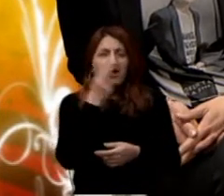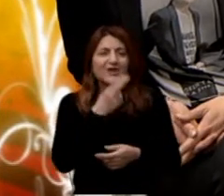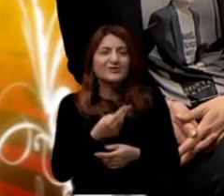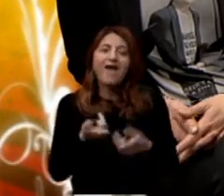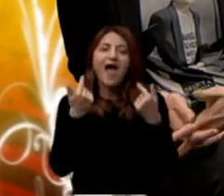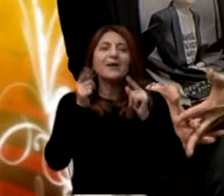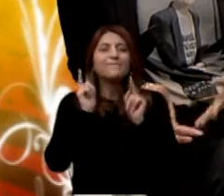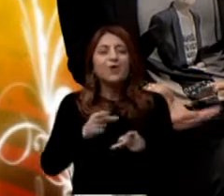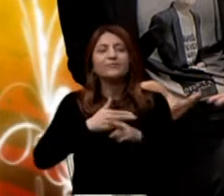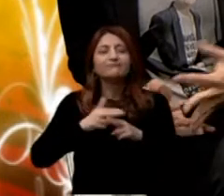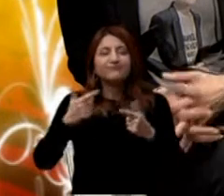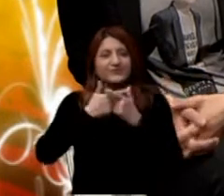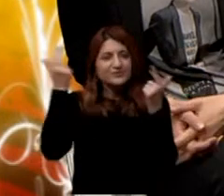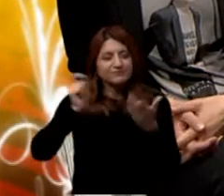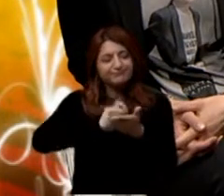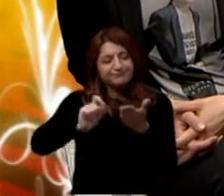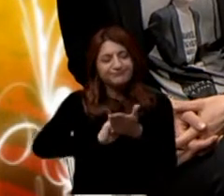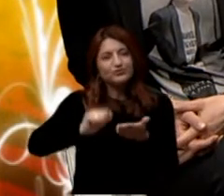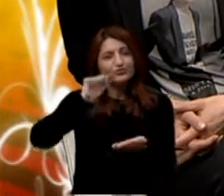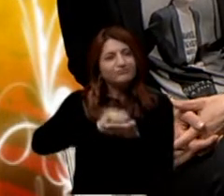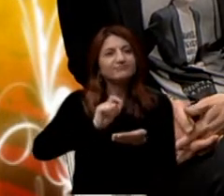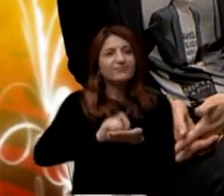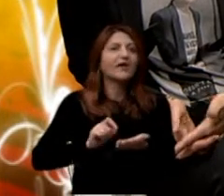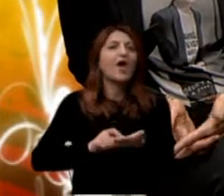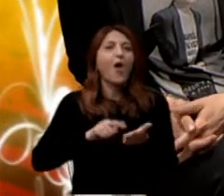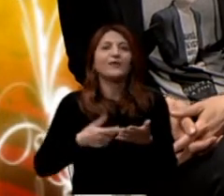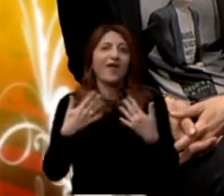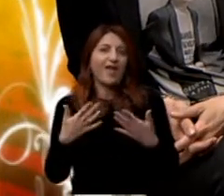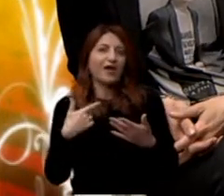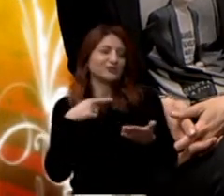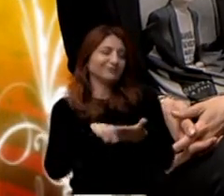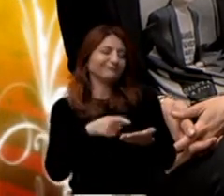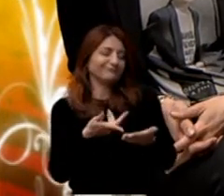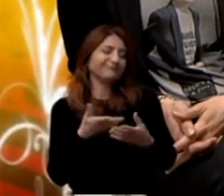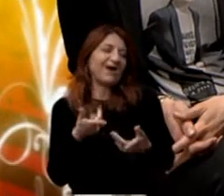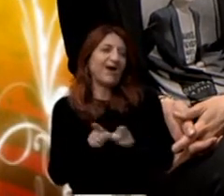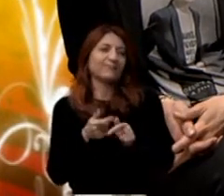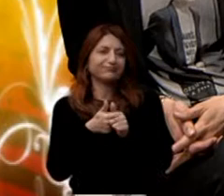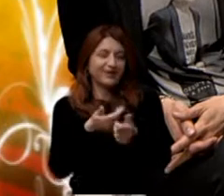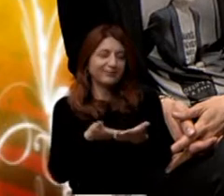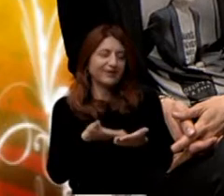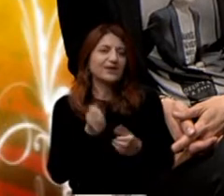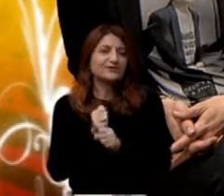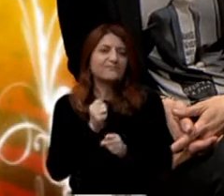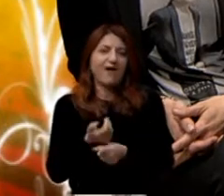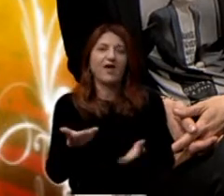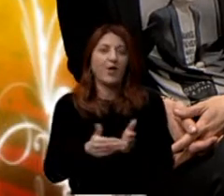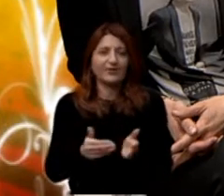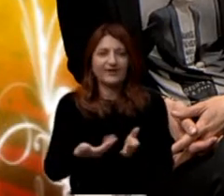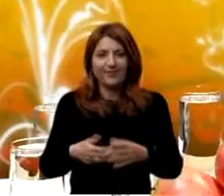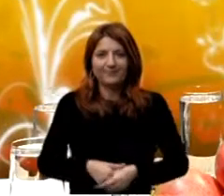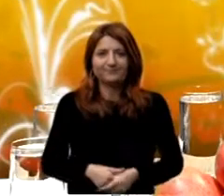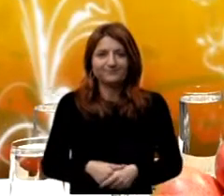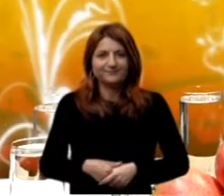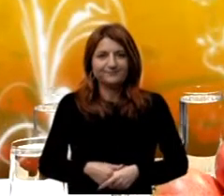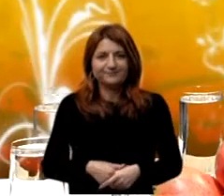naravno crno na bijelo kroz legislativu provučeno, onda je puno lakše zaista se time baviti kako treba. Zapravo,